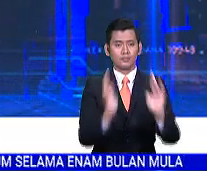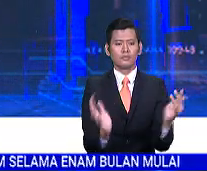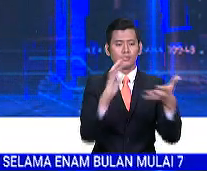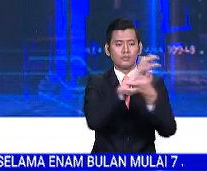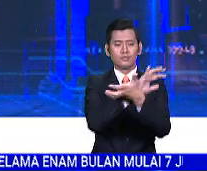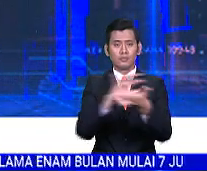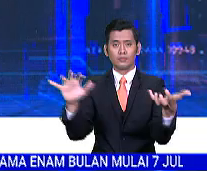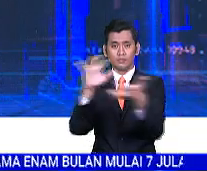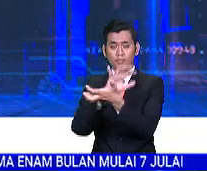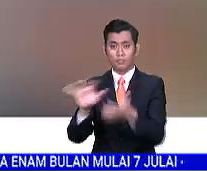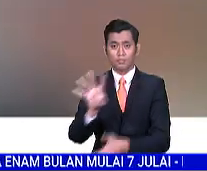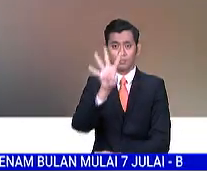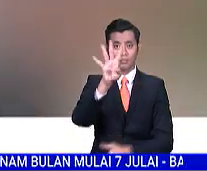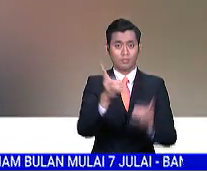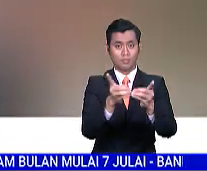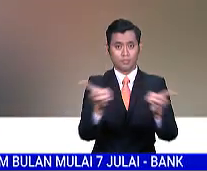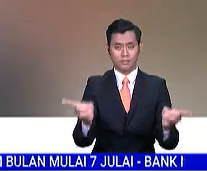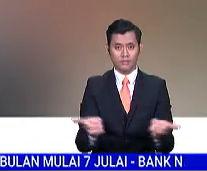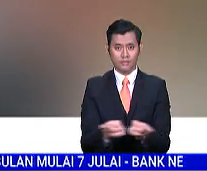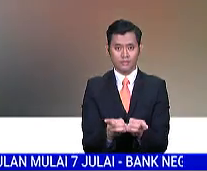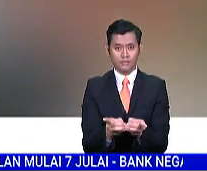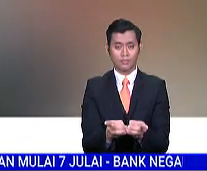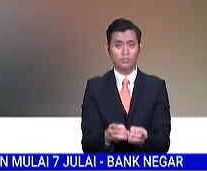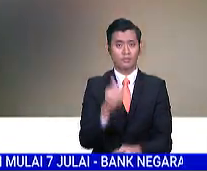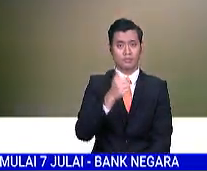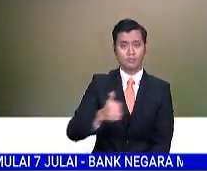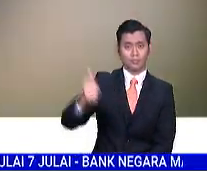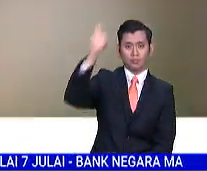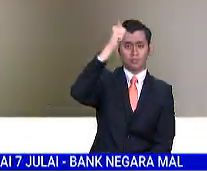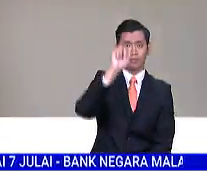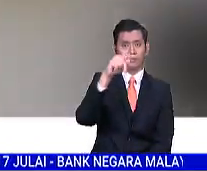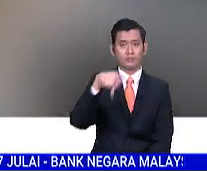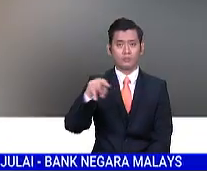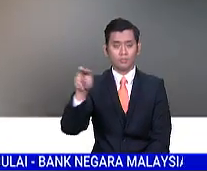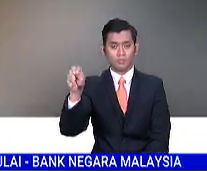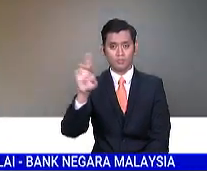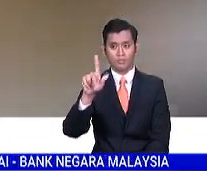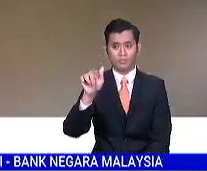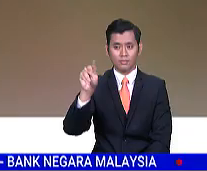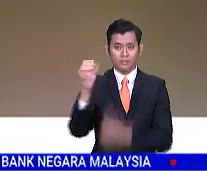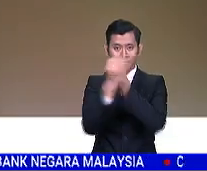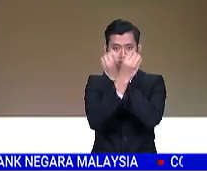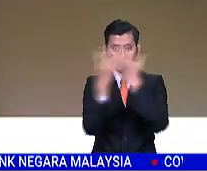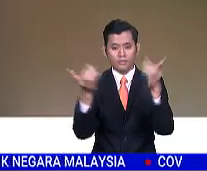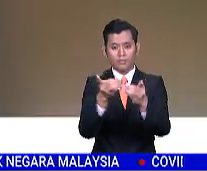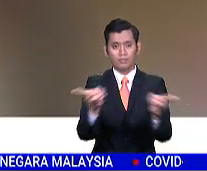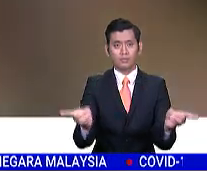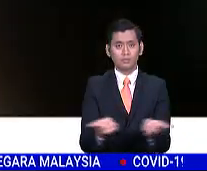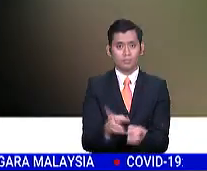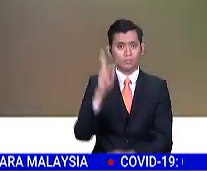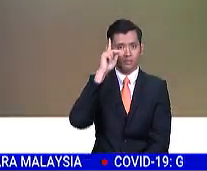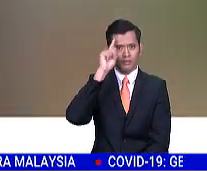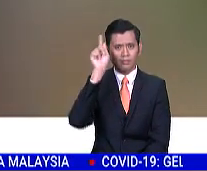4 daerah. Pengarah Angkatan Pertahanan Awam Terengganu, Muhammad Rosman Abdullah berkata, daerah Kuala Terengganu paling